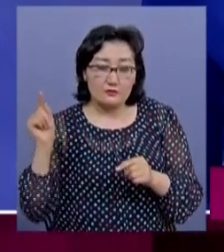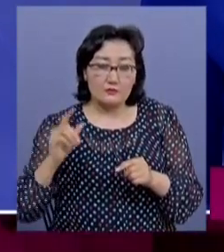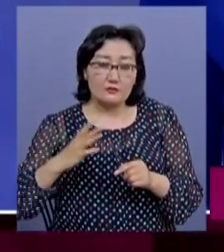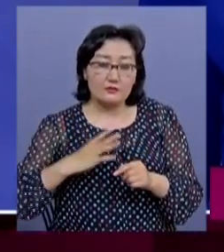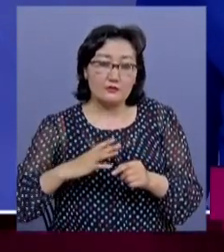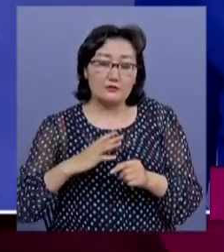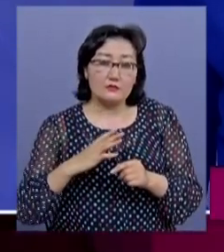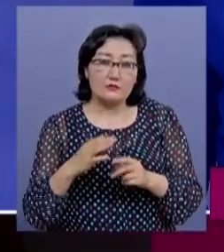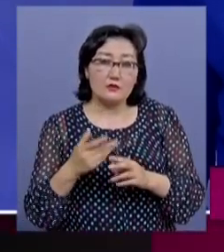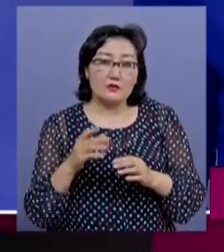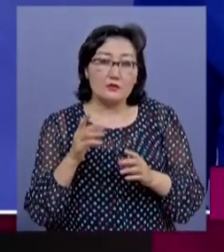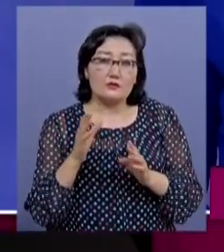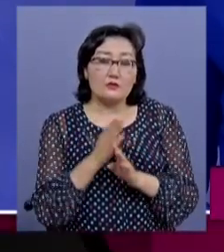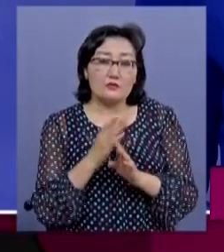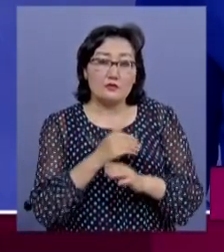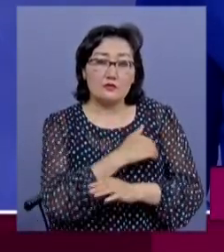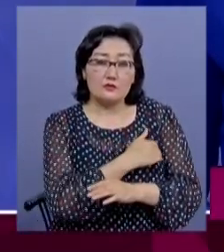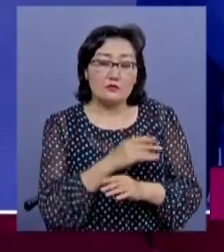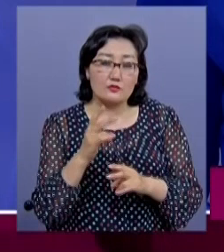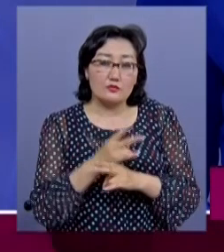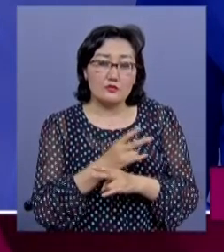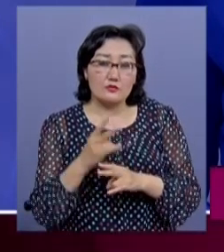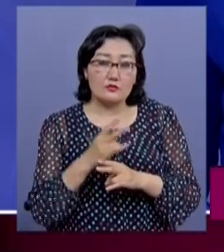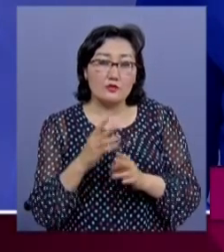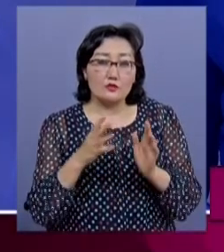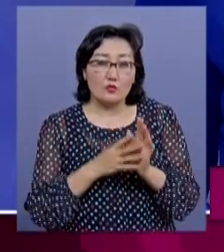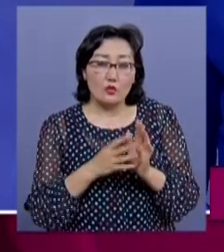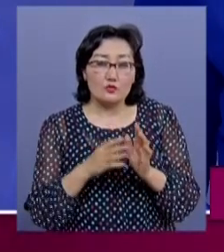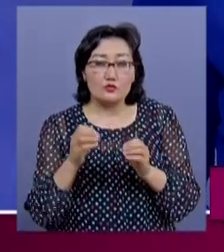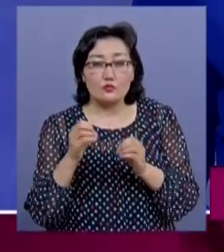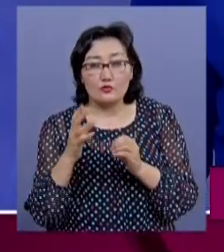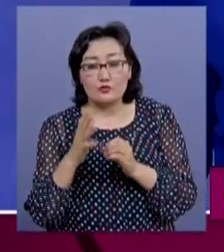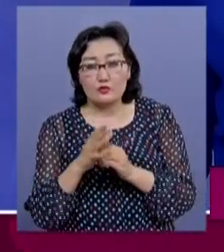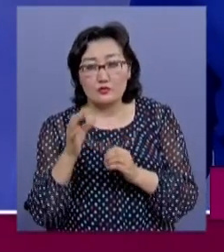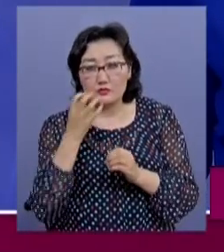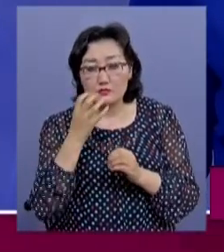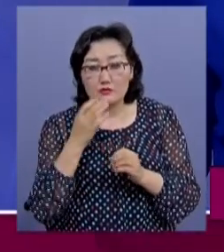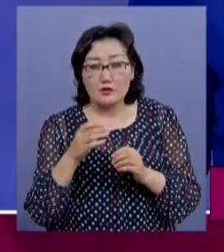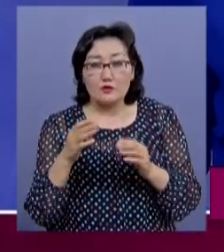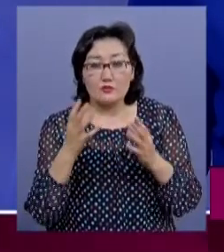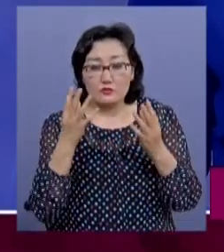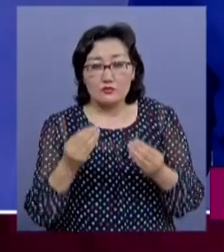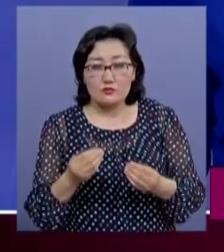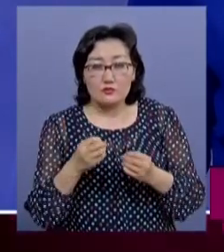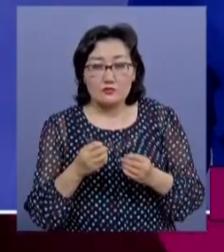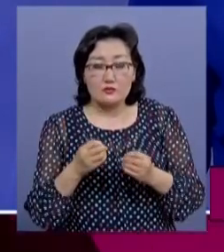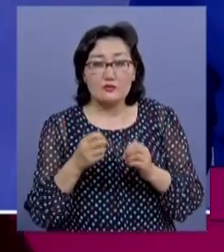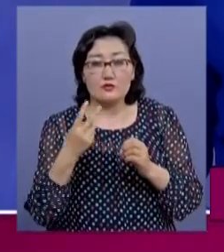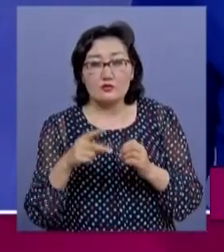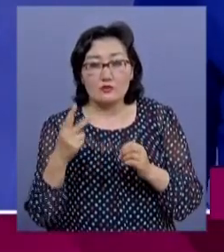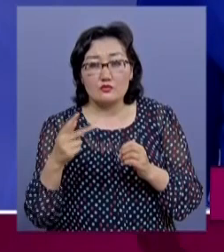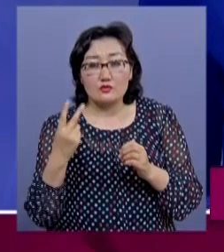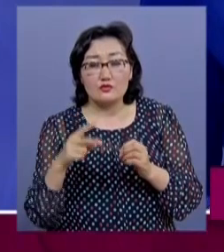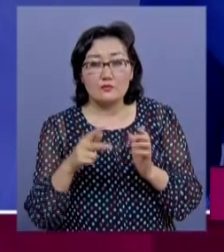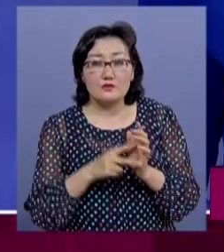күтіледі. Ауа температурасы түнде 9-14 градус жылы болады, ал күндіз